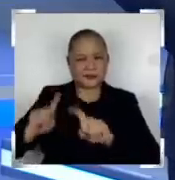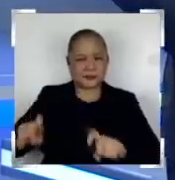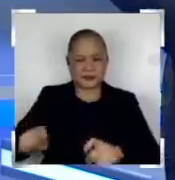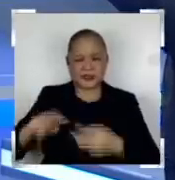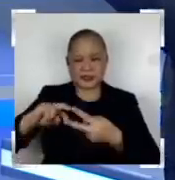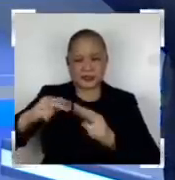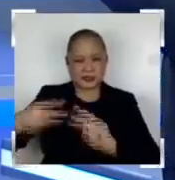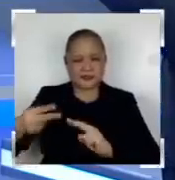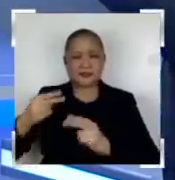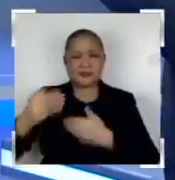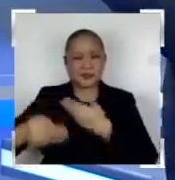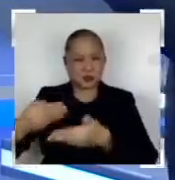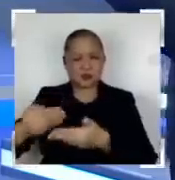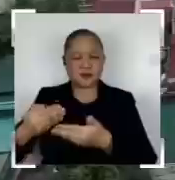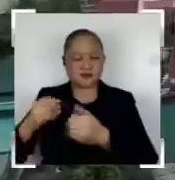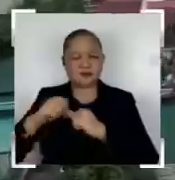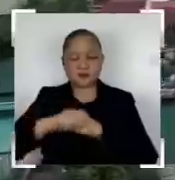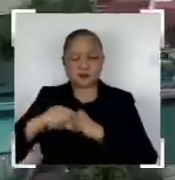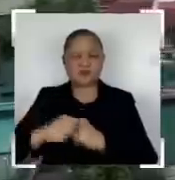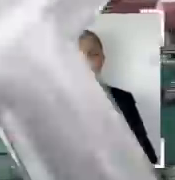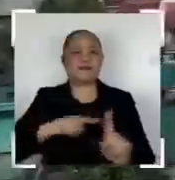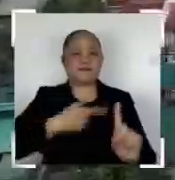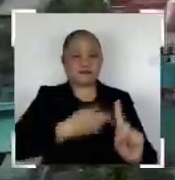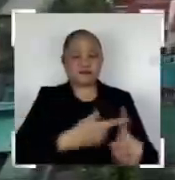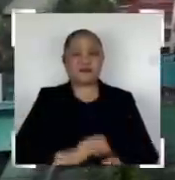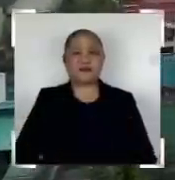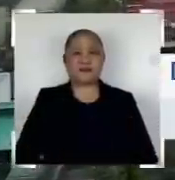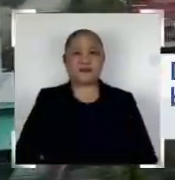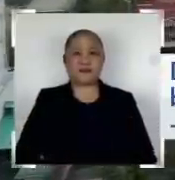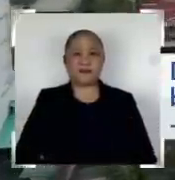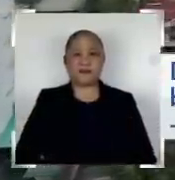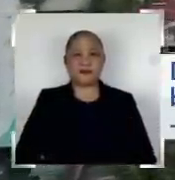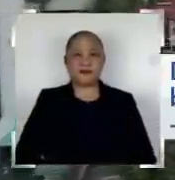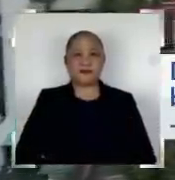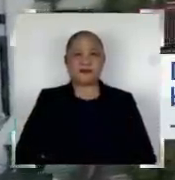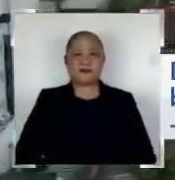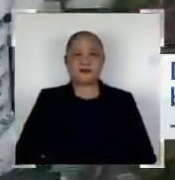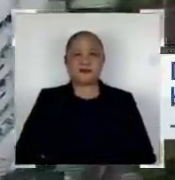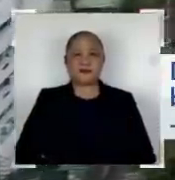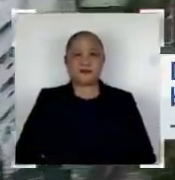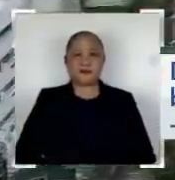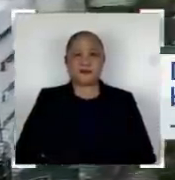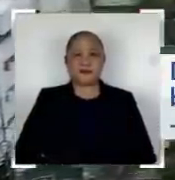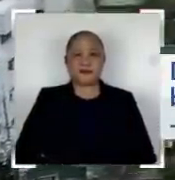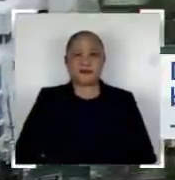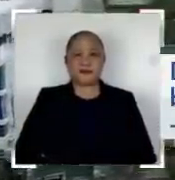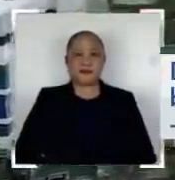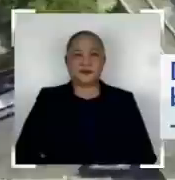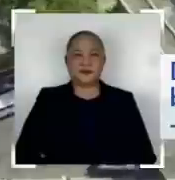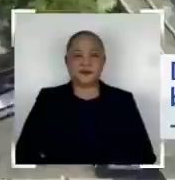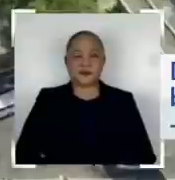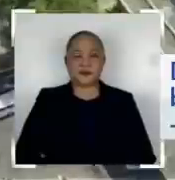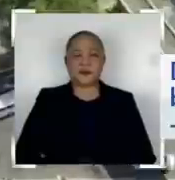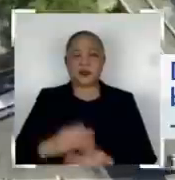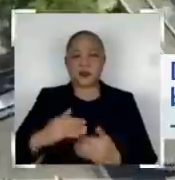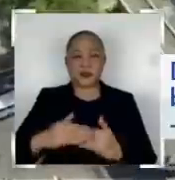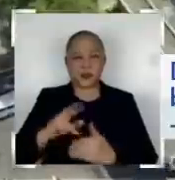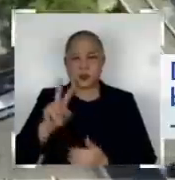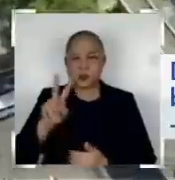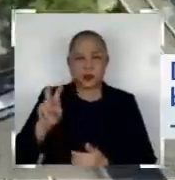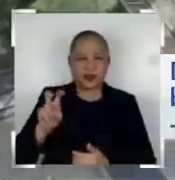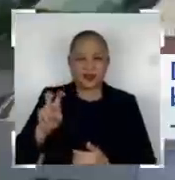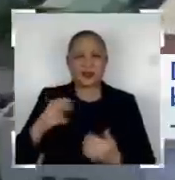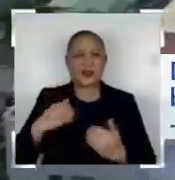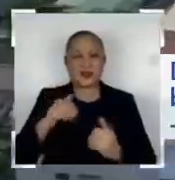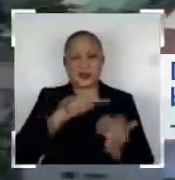Saksi, si Leigh Alves. Lampas 200 ang average daily